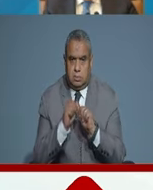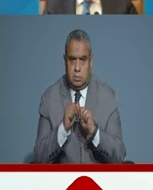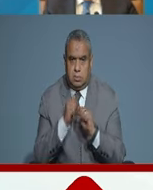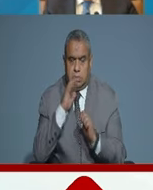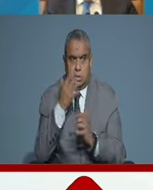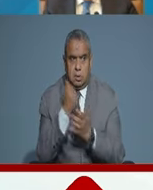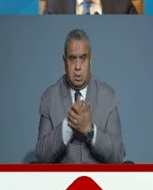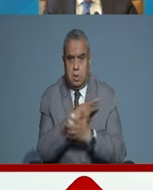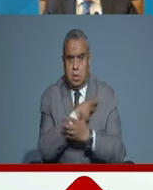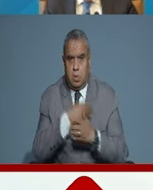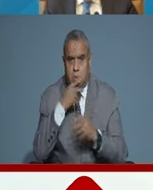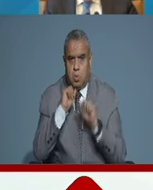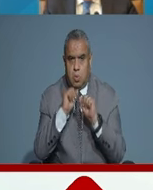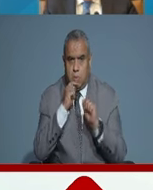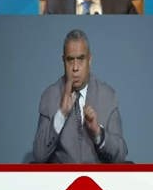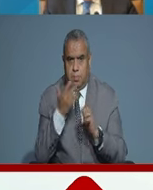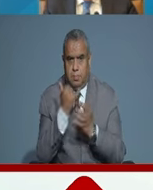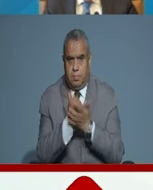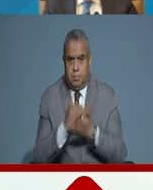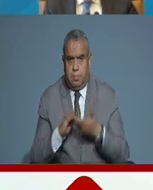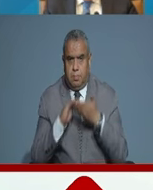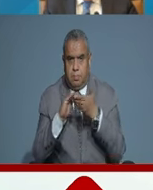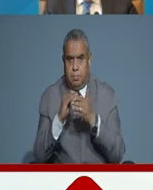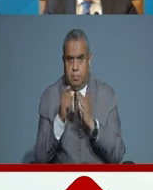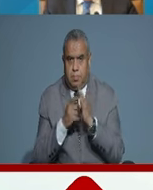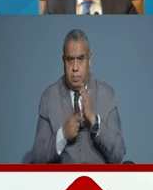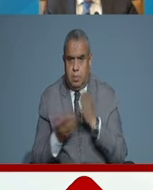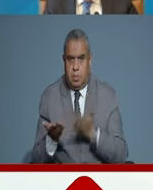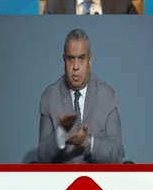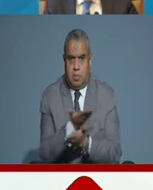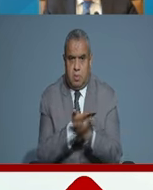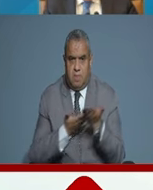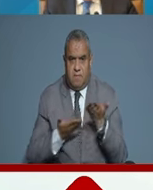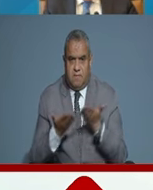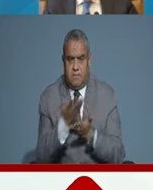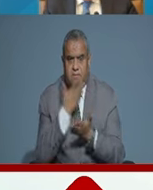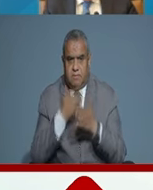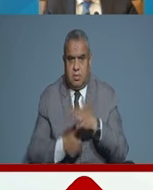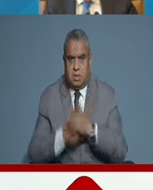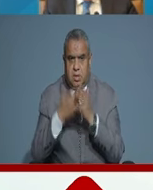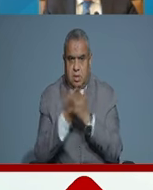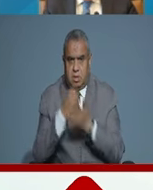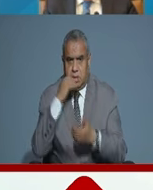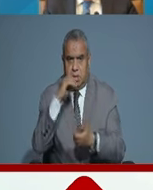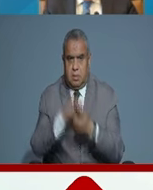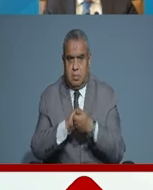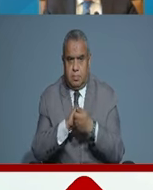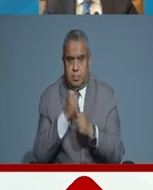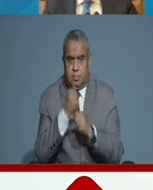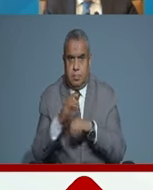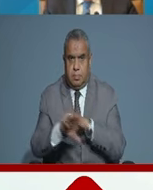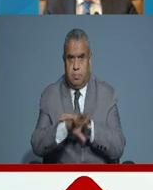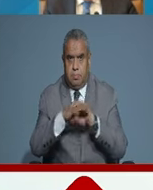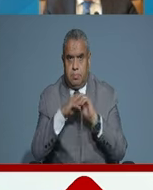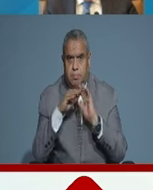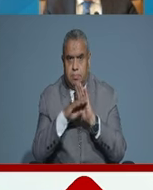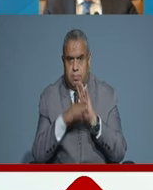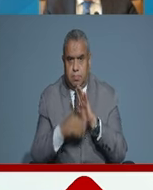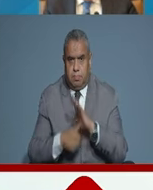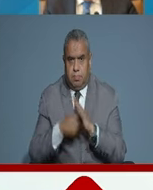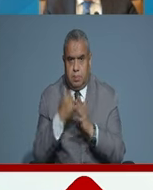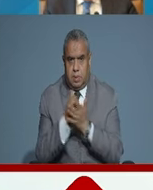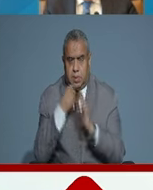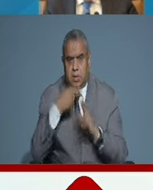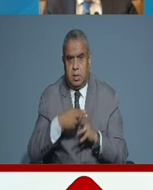الحكوميين. وبينما المفاوضات من أجل الميثاق من أجل المستقبل تستمر هنا